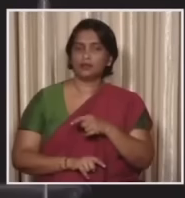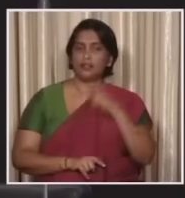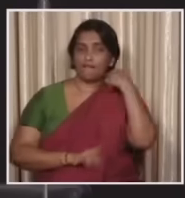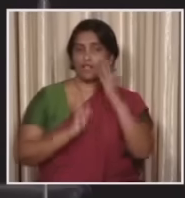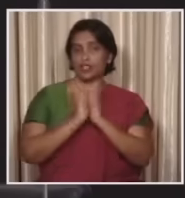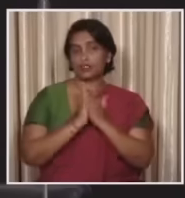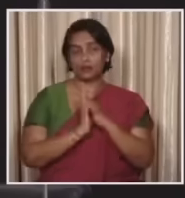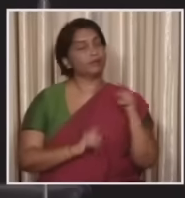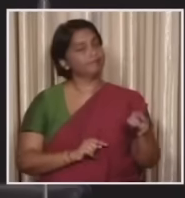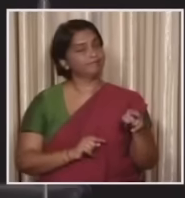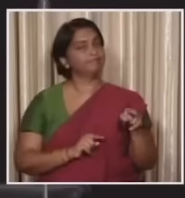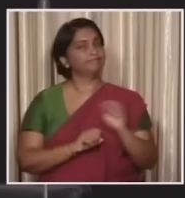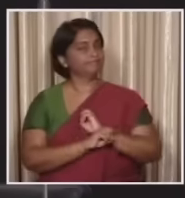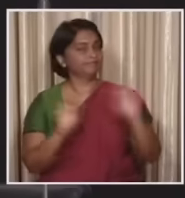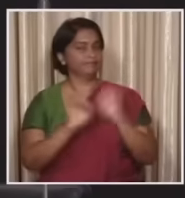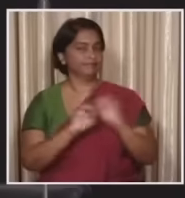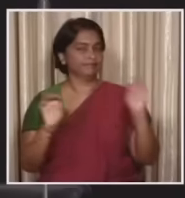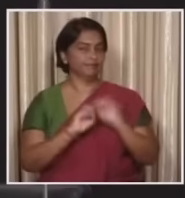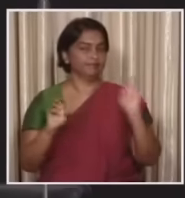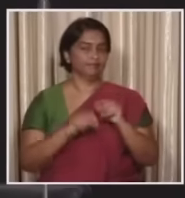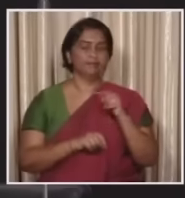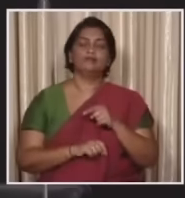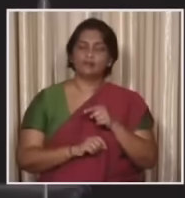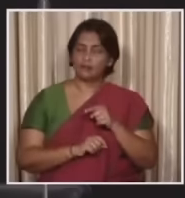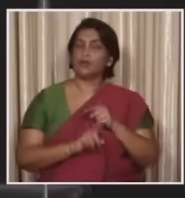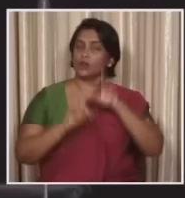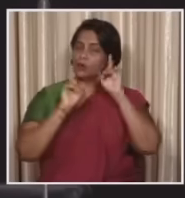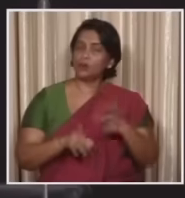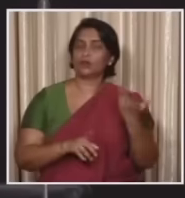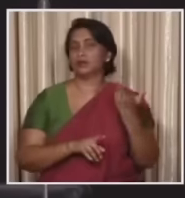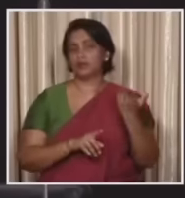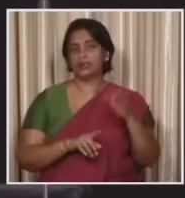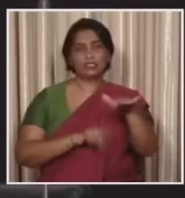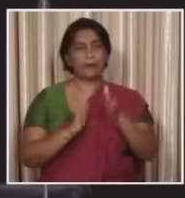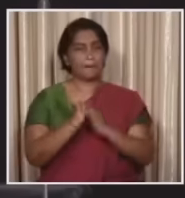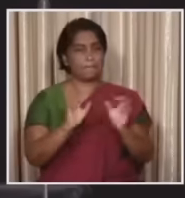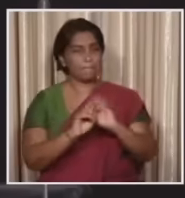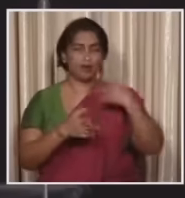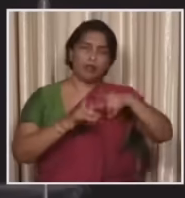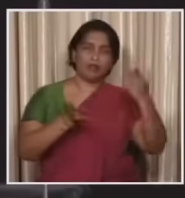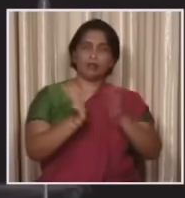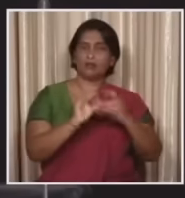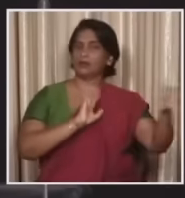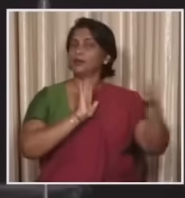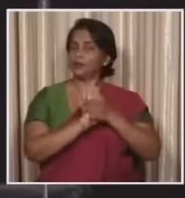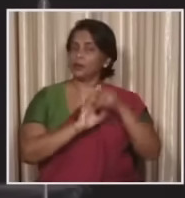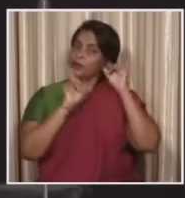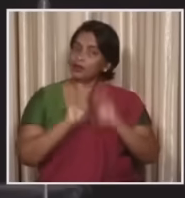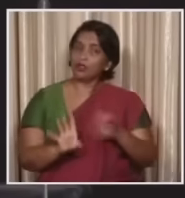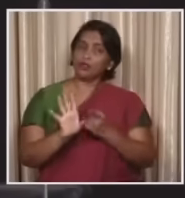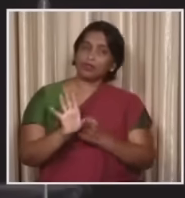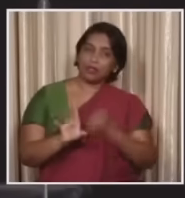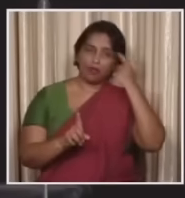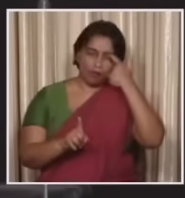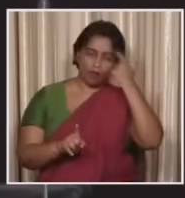එක හරහා, සමාජ මාධ්‍ය ජාල හරහා, ඒව නැත්තම් අනිකුත් මාධ්‍ය එකතු කරගෙන මේ විදිහට තරුණයන්ගේ